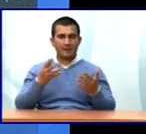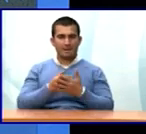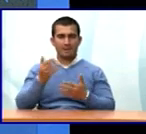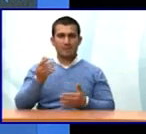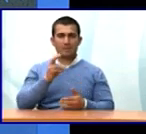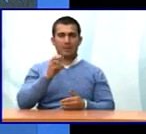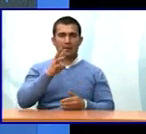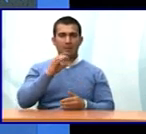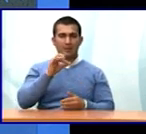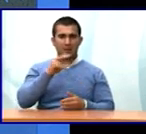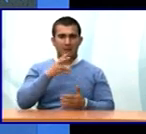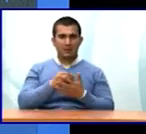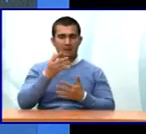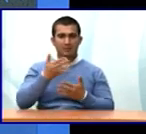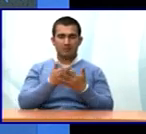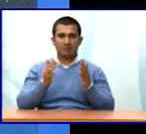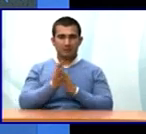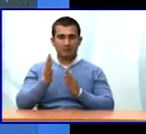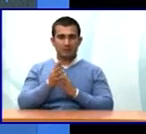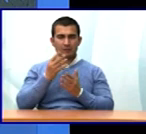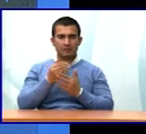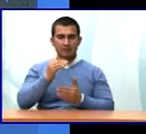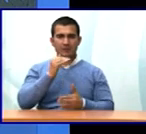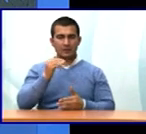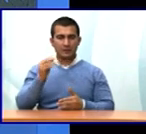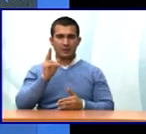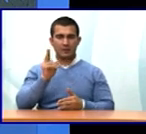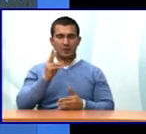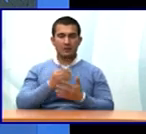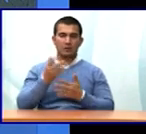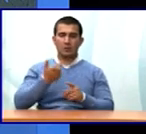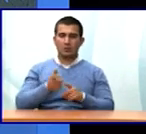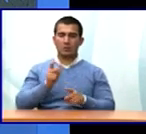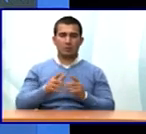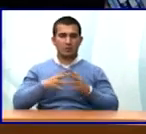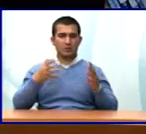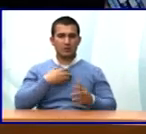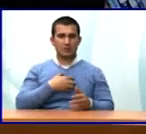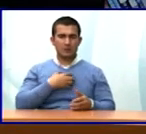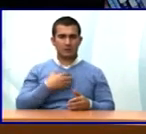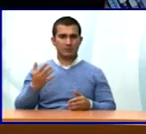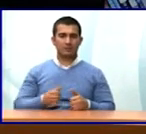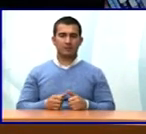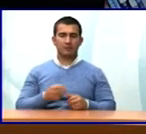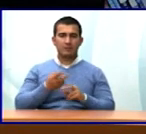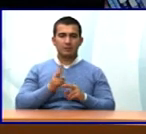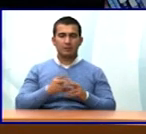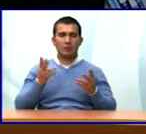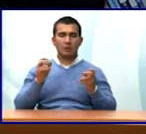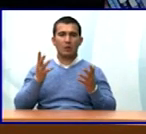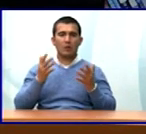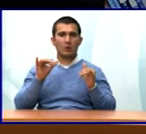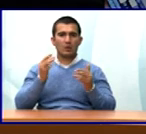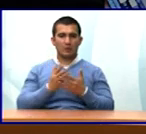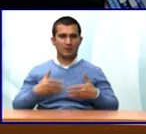mineral o'g'itlarga azot, fosfor hamda kali juda ham katta ahamiyatga ega ekan. Qani, ularning qanday ahamiyati